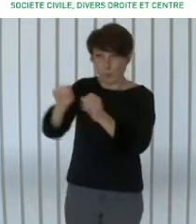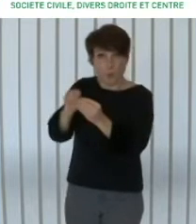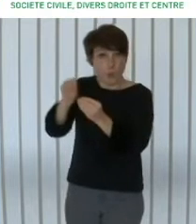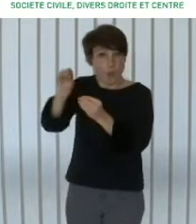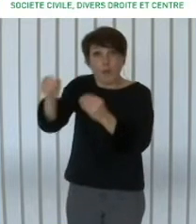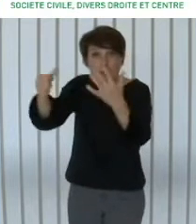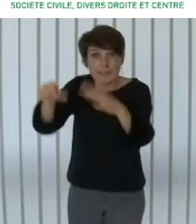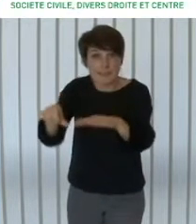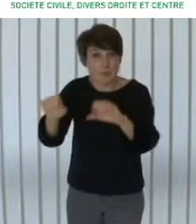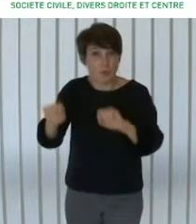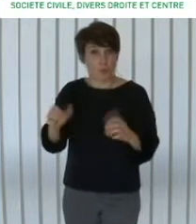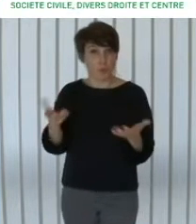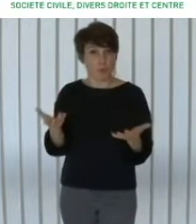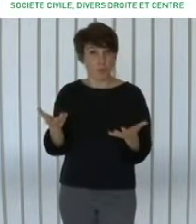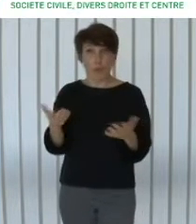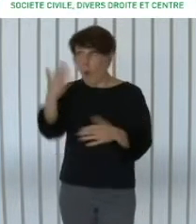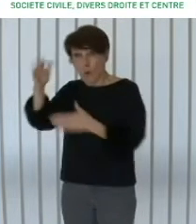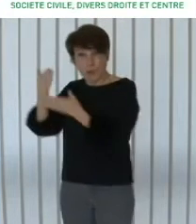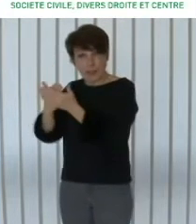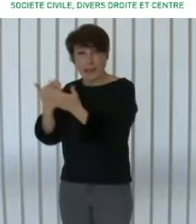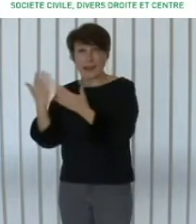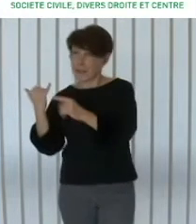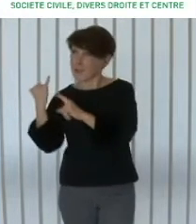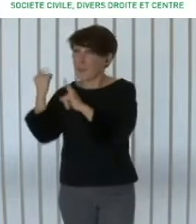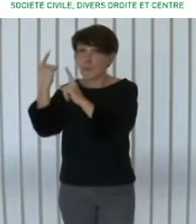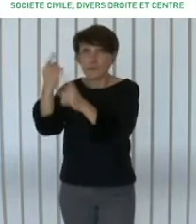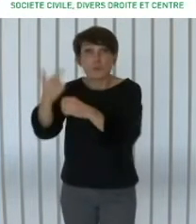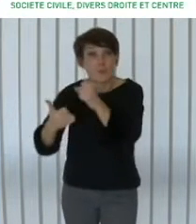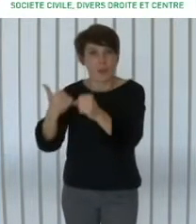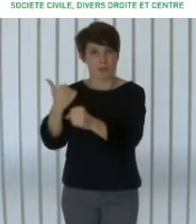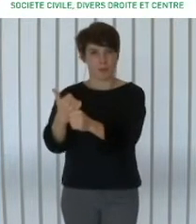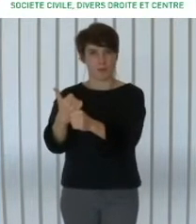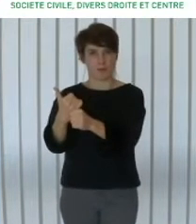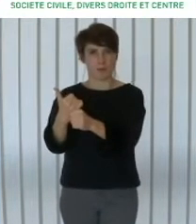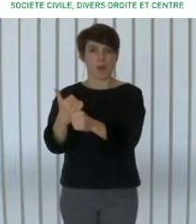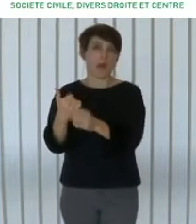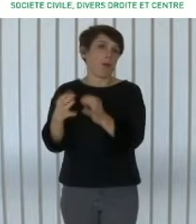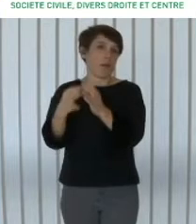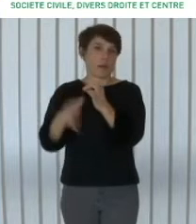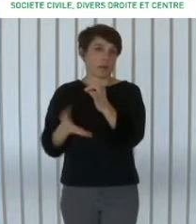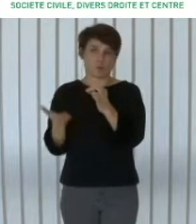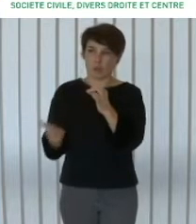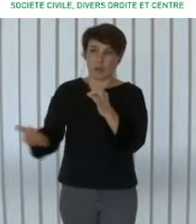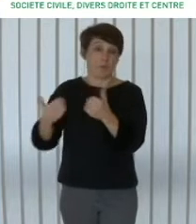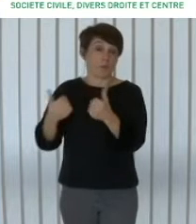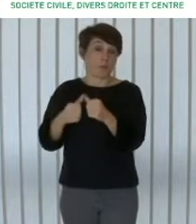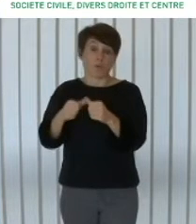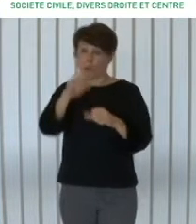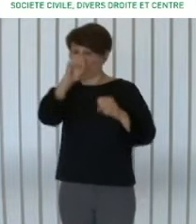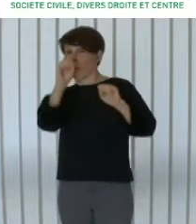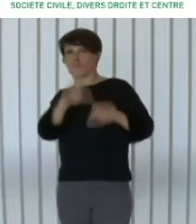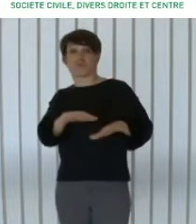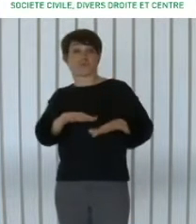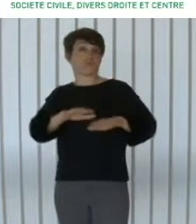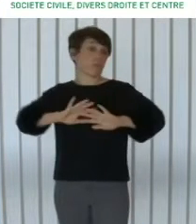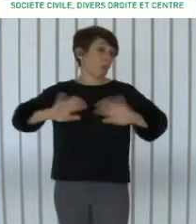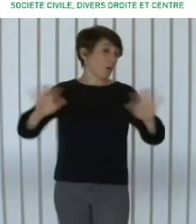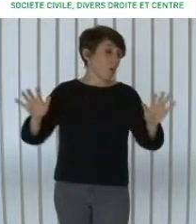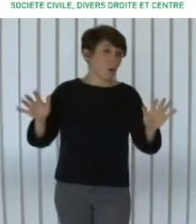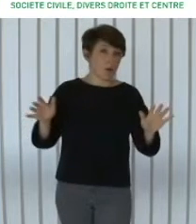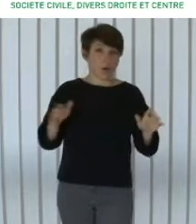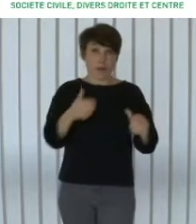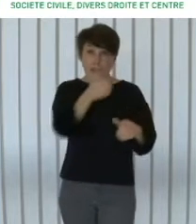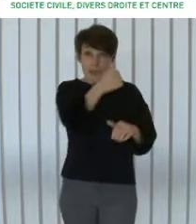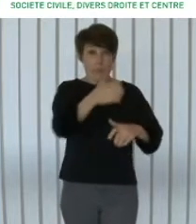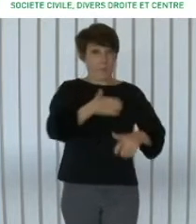connexion de classe attend depuis 1 an. Beaucoup ont abandonné ce système avec lequel la mairie ne sait elle-même